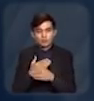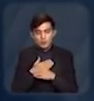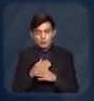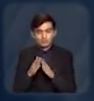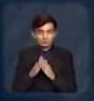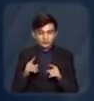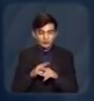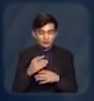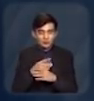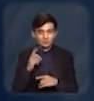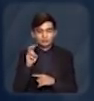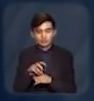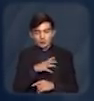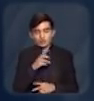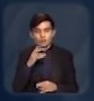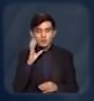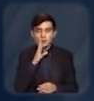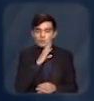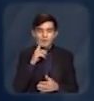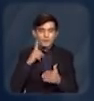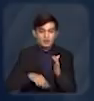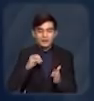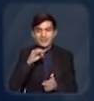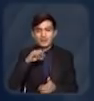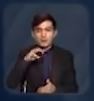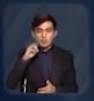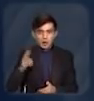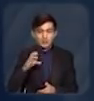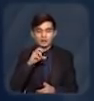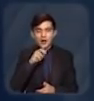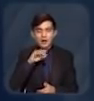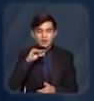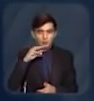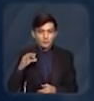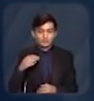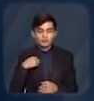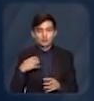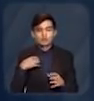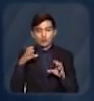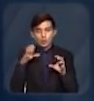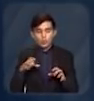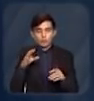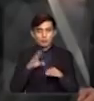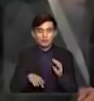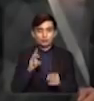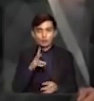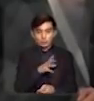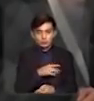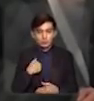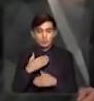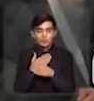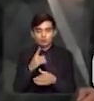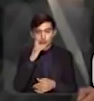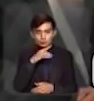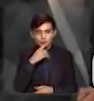барды. Алайда аналар сенім артып келген Ермак Сәлімов заңсыз әрекетке көмекші емеспін дейді. Жолдасы байымы